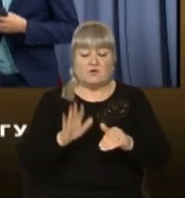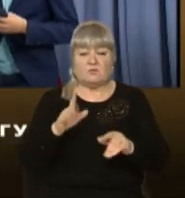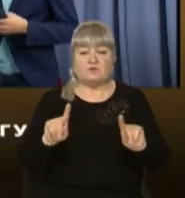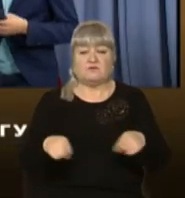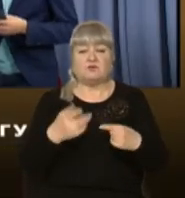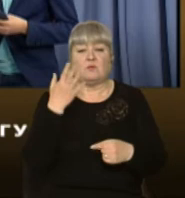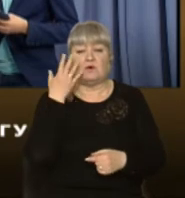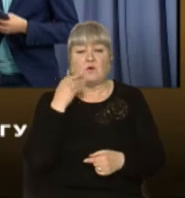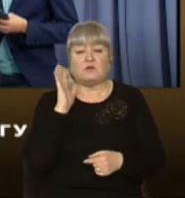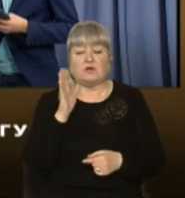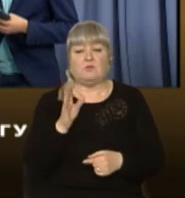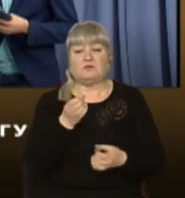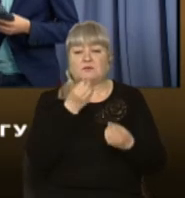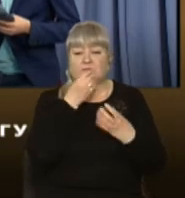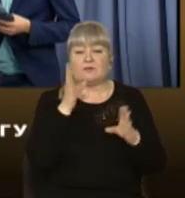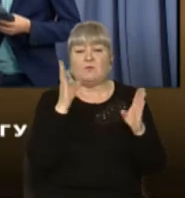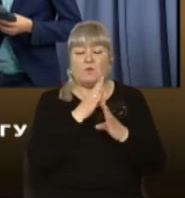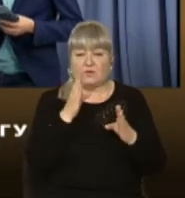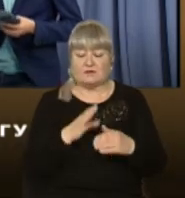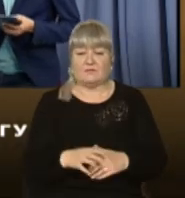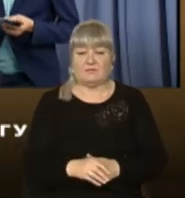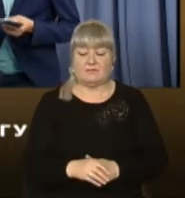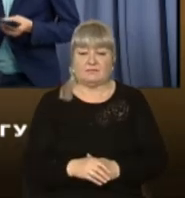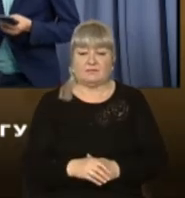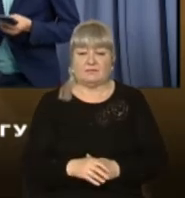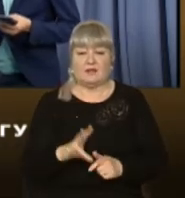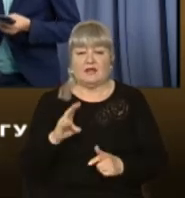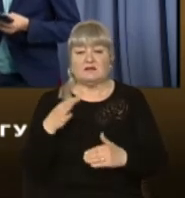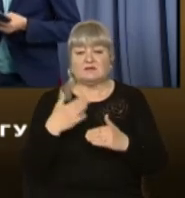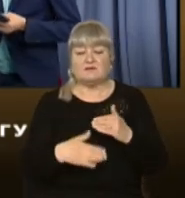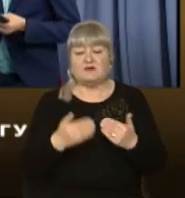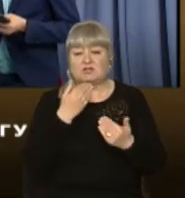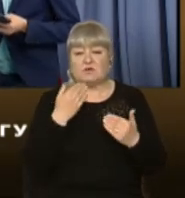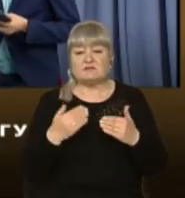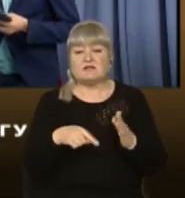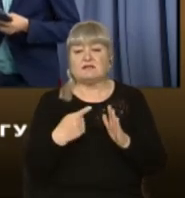тоді, коли буде погода. На завершення останнє питання – це